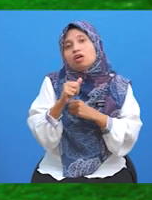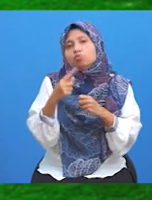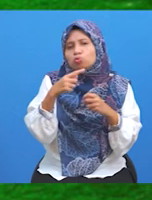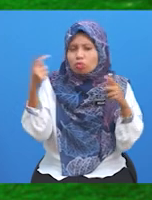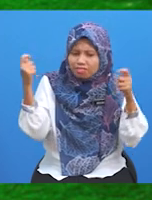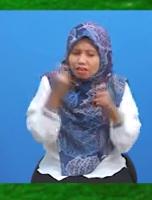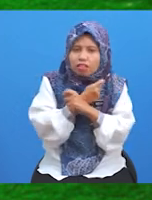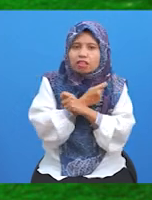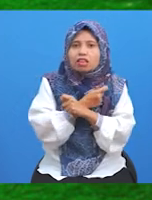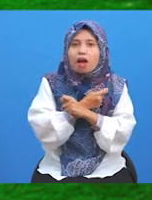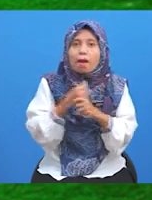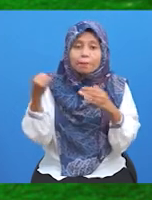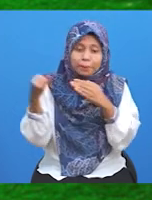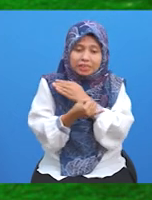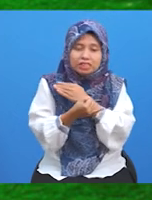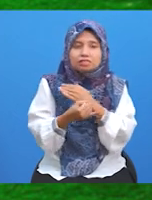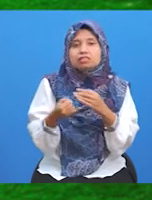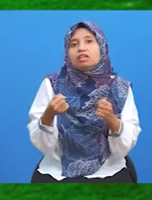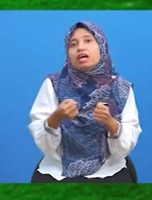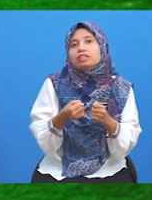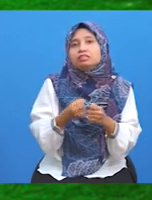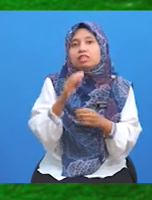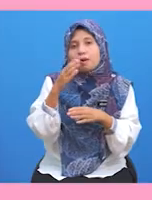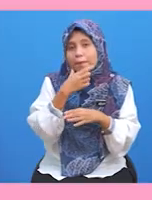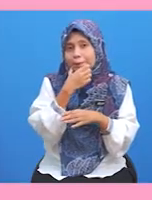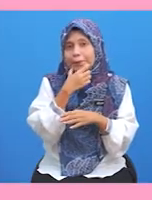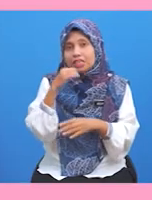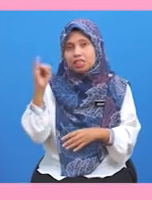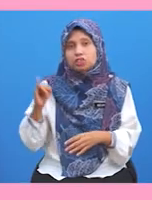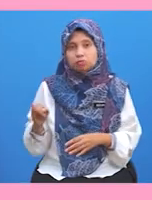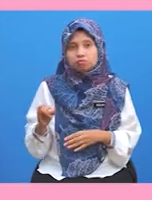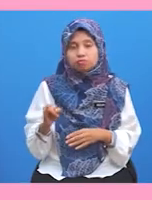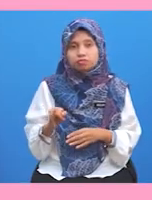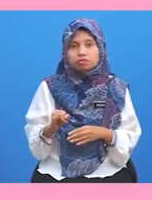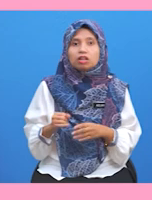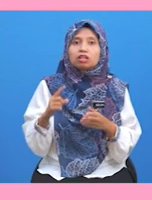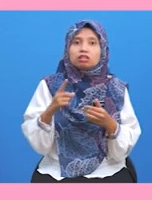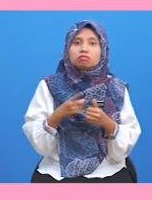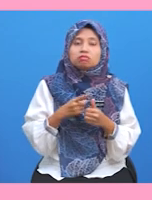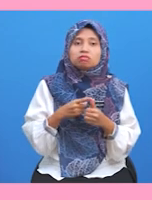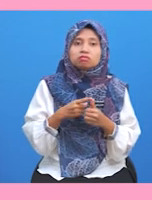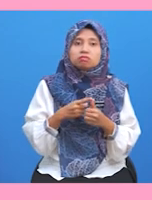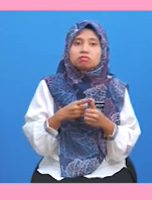penjajahan British. Jom, murid-murid, lihat paparan berikutnya iaitu